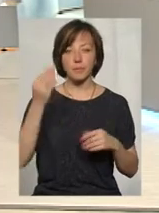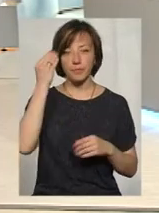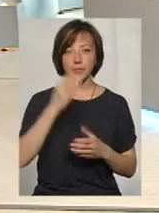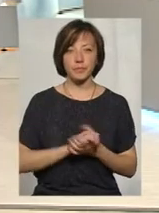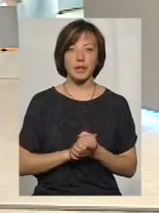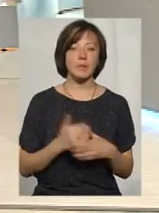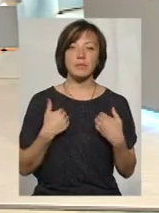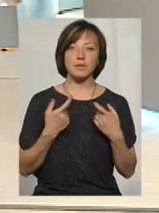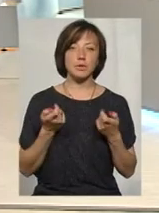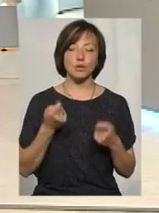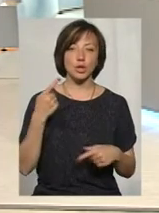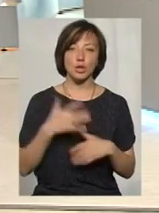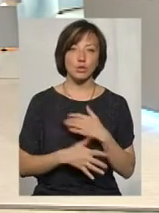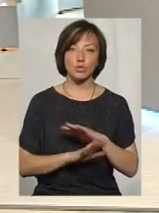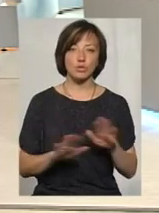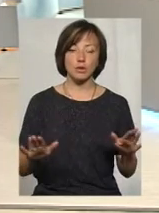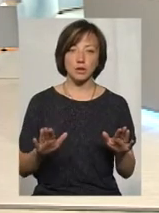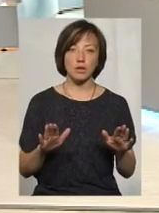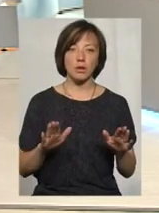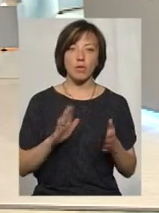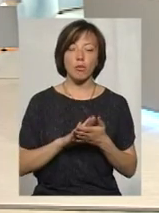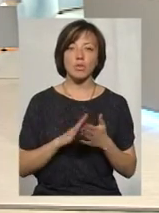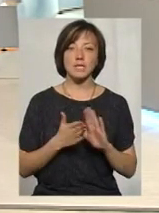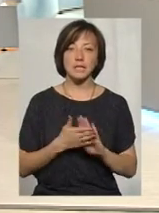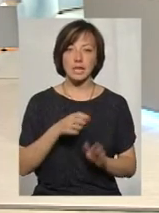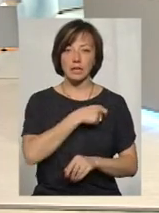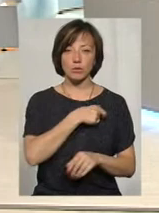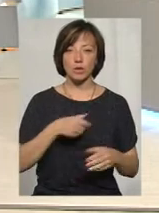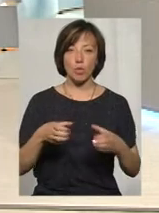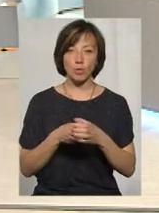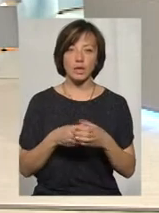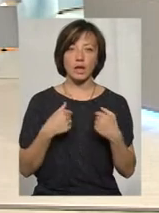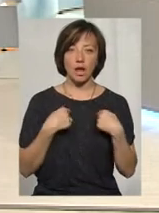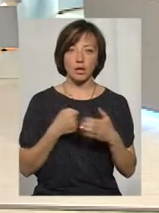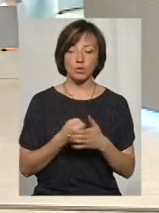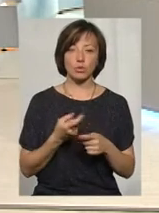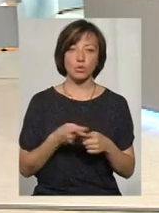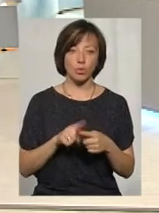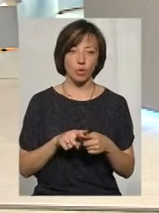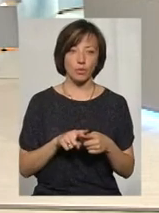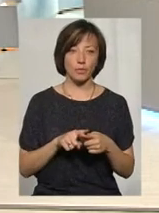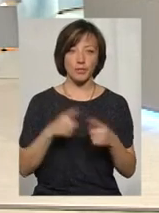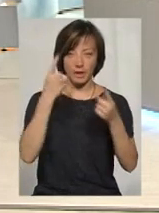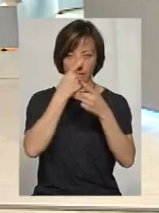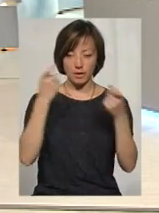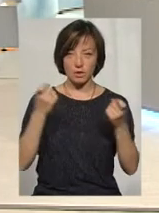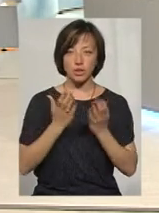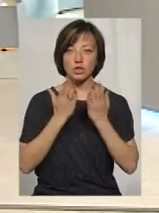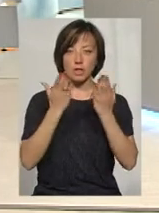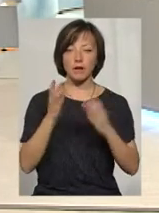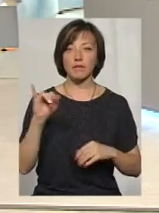мені трошки незрозуміла позиція депутатського корпусу, оскільки я до цього ефіру читав